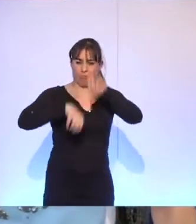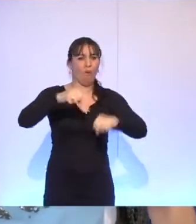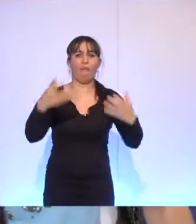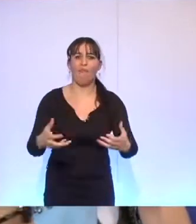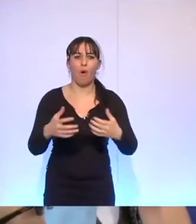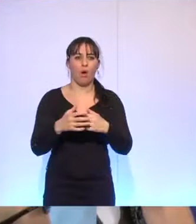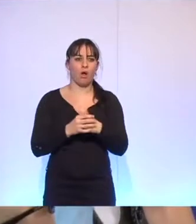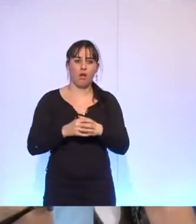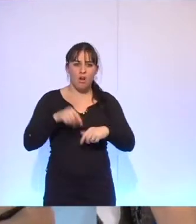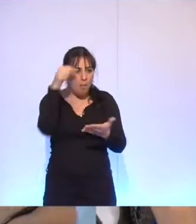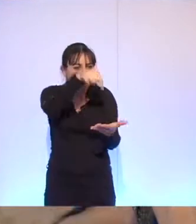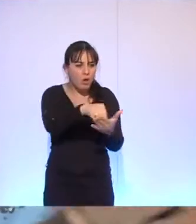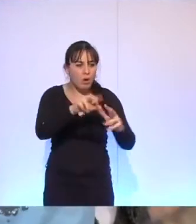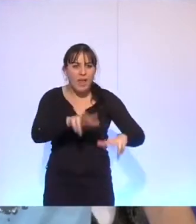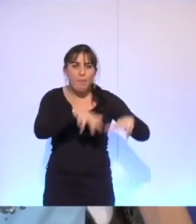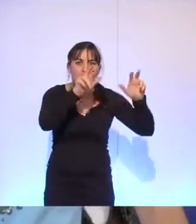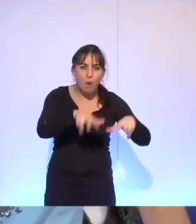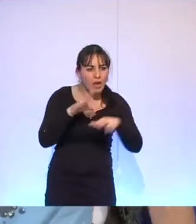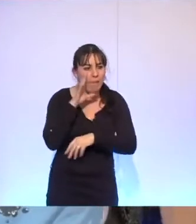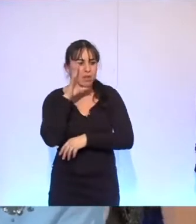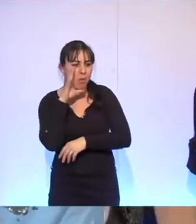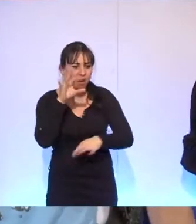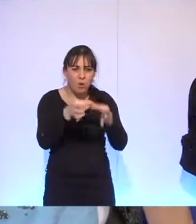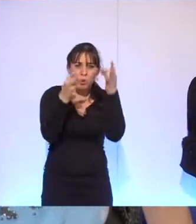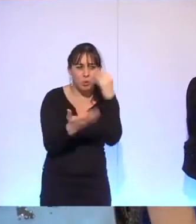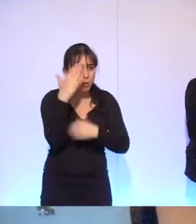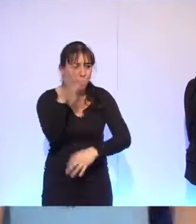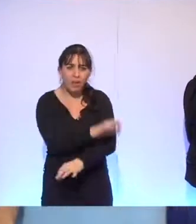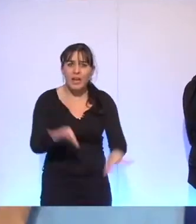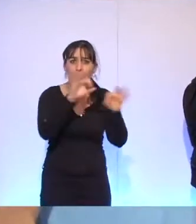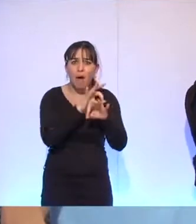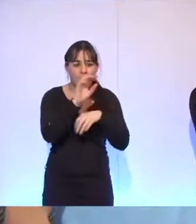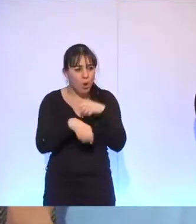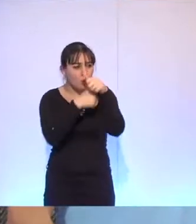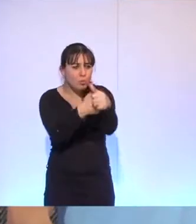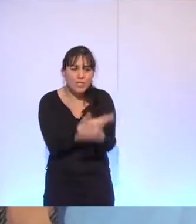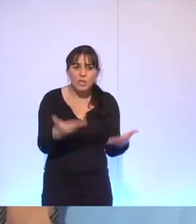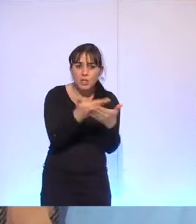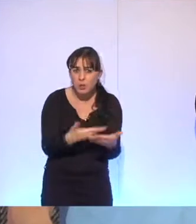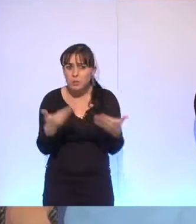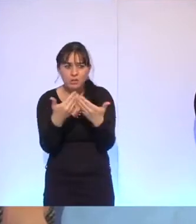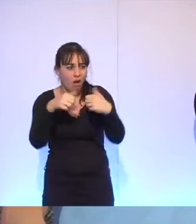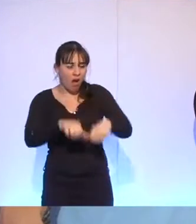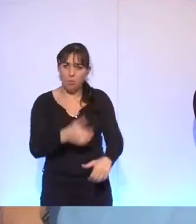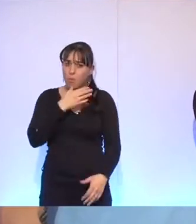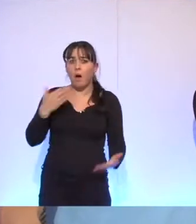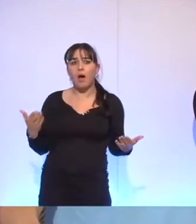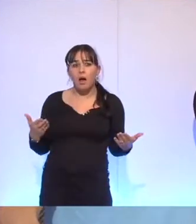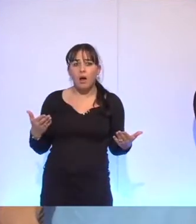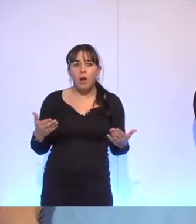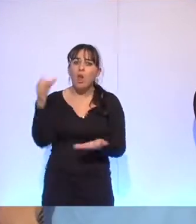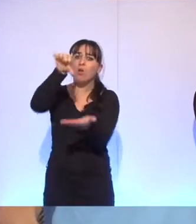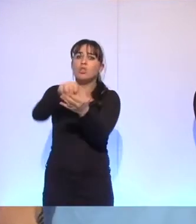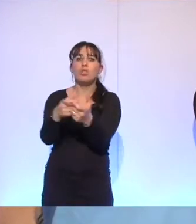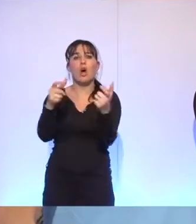le maintien des lieux d'hébergement tant qu'il n'y a pas d'autre solution, quelle que soit la situation administrative des personnes, que Verlaine ne soit